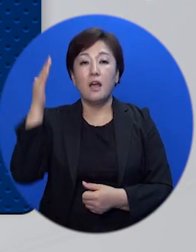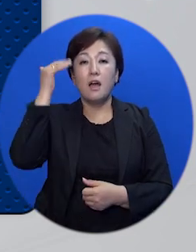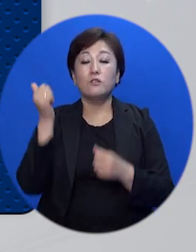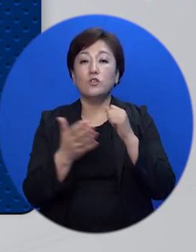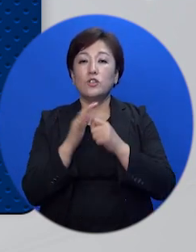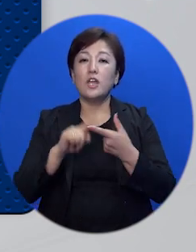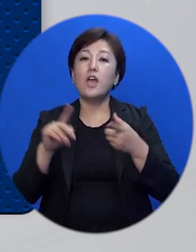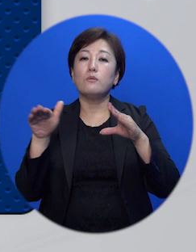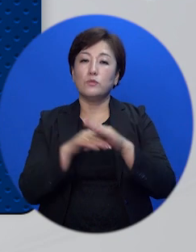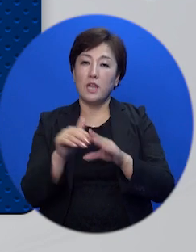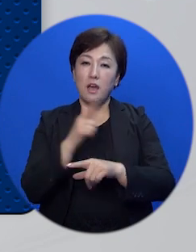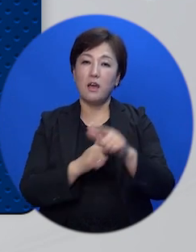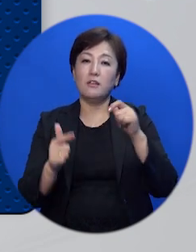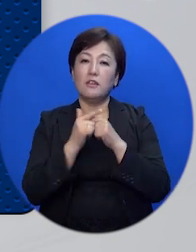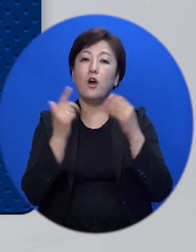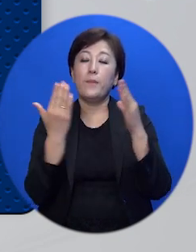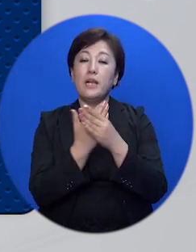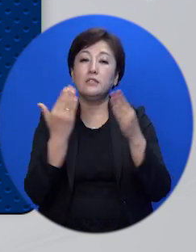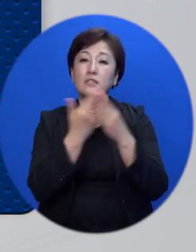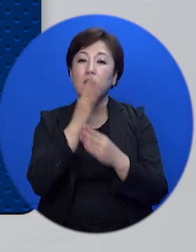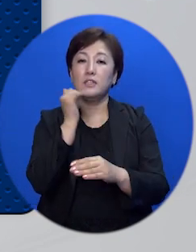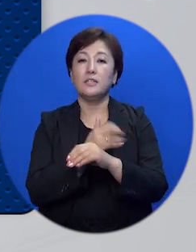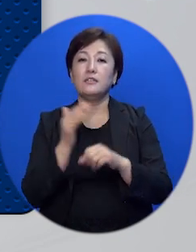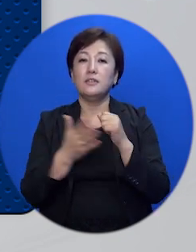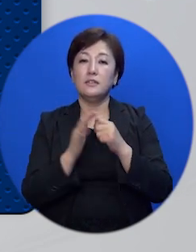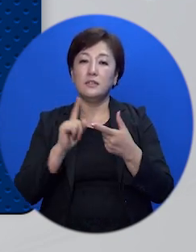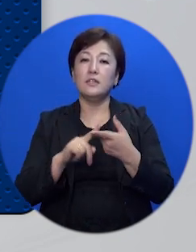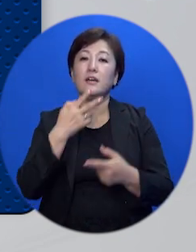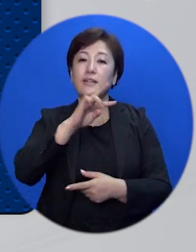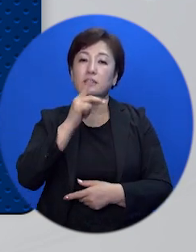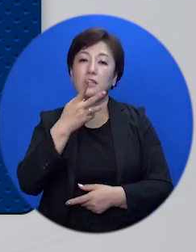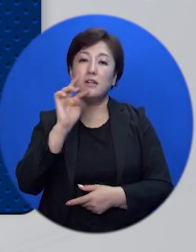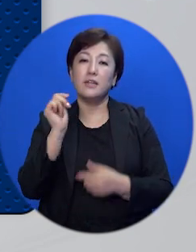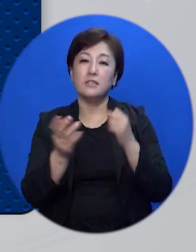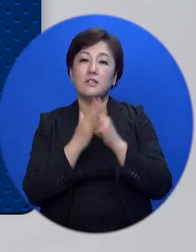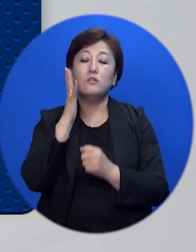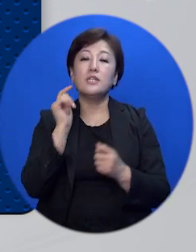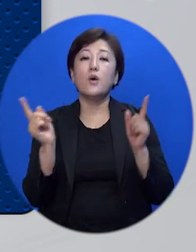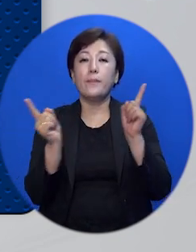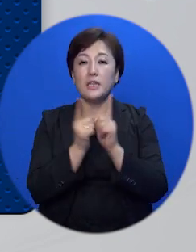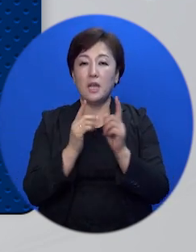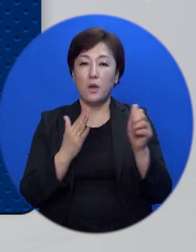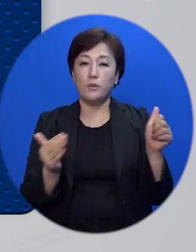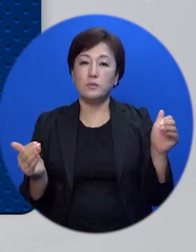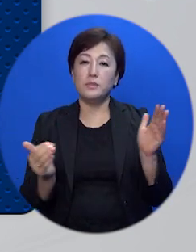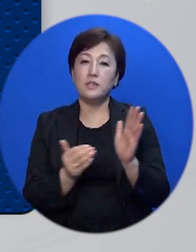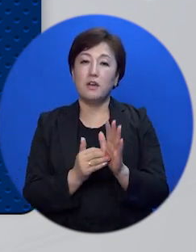대한민국의 문화 위상을 드높인 리틀 엔젤스 예술단의 공연을 울산에서 만나보시죠.